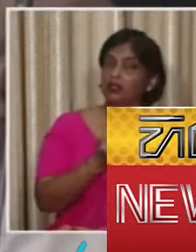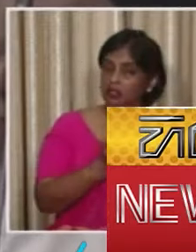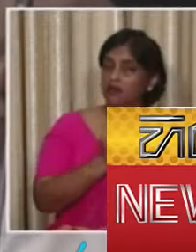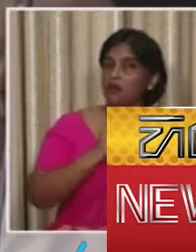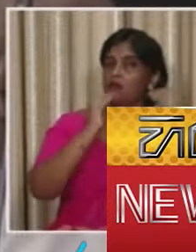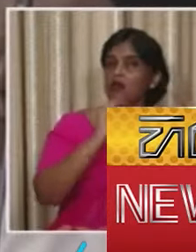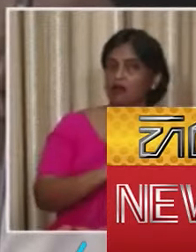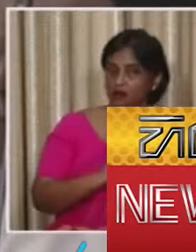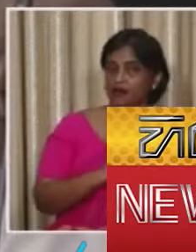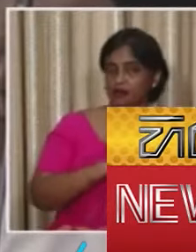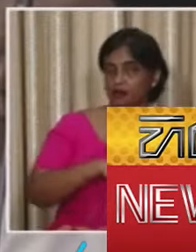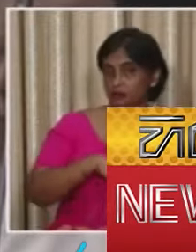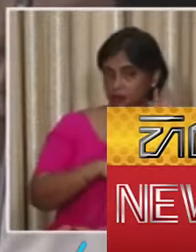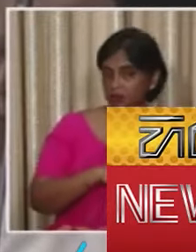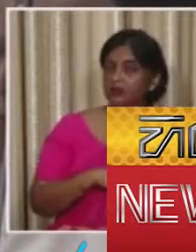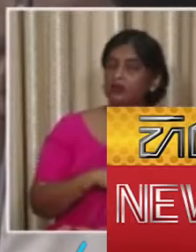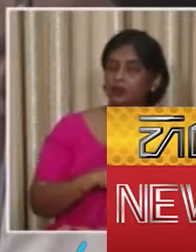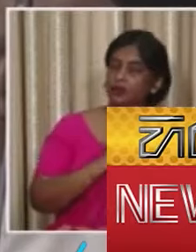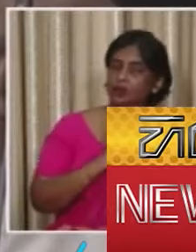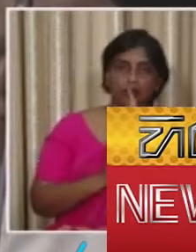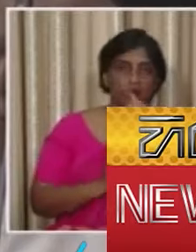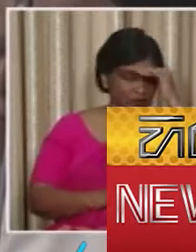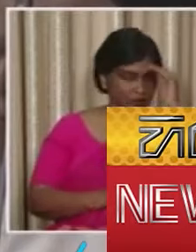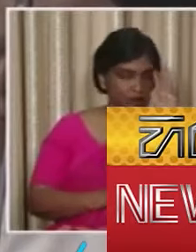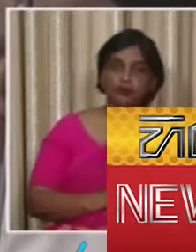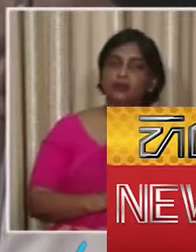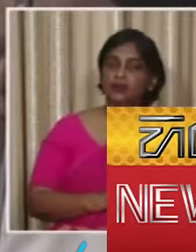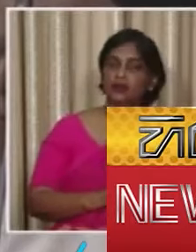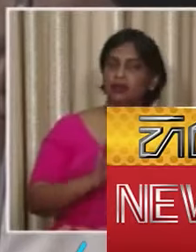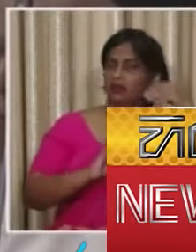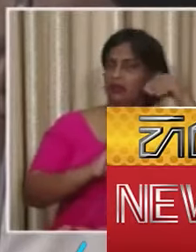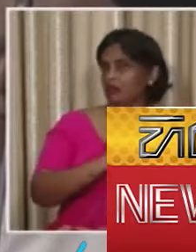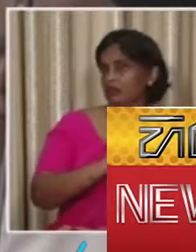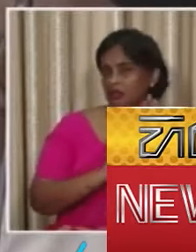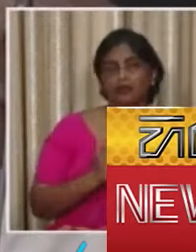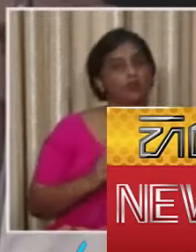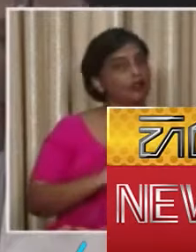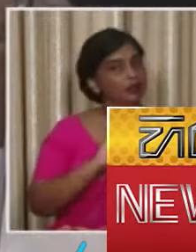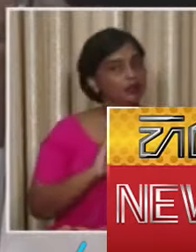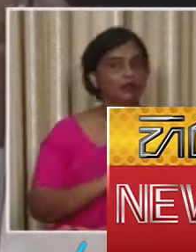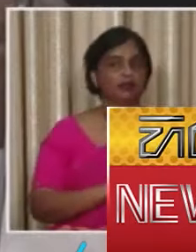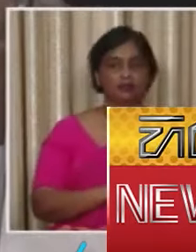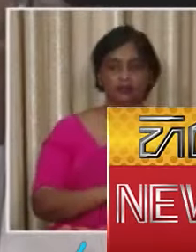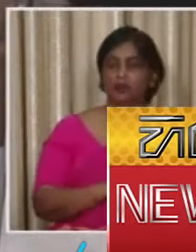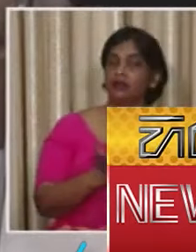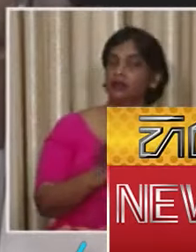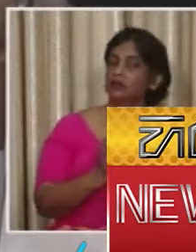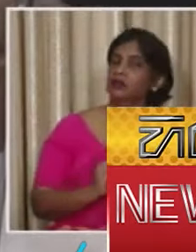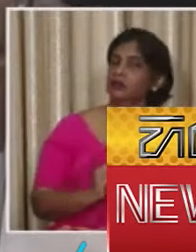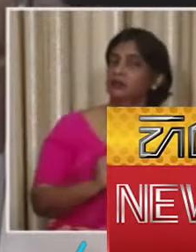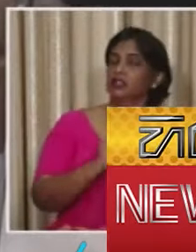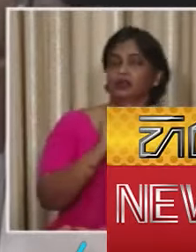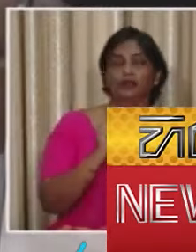පහළ හෙලීමට ඉඩකඩ ලැබෙනවා. ගරු කථානායකතුමනි, අගාධයකට වැටී තිබුණේ අපේ රටේ ආර්ථිකය යළි